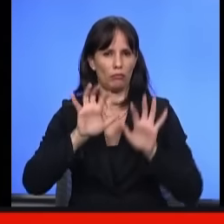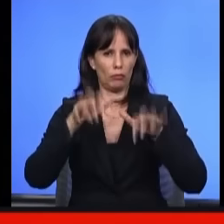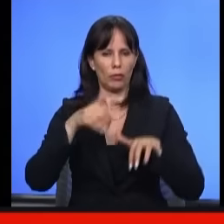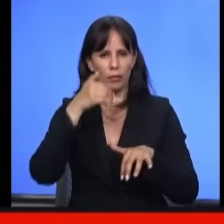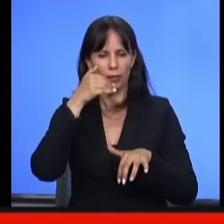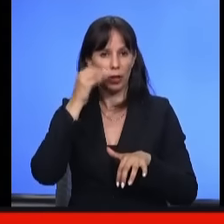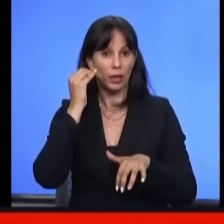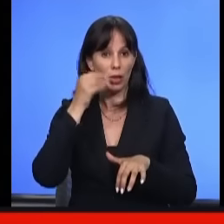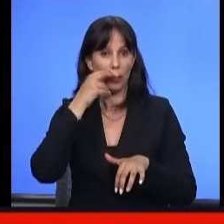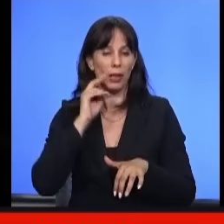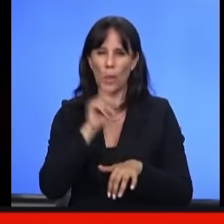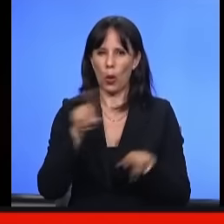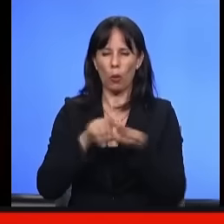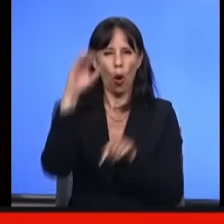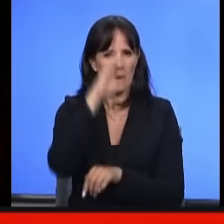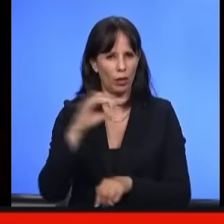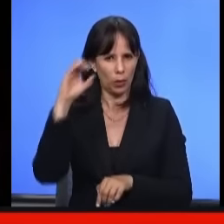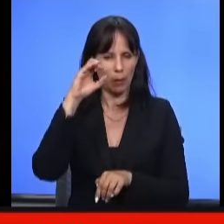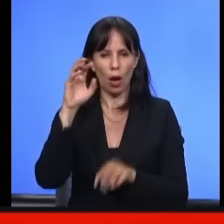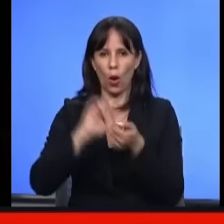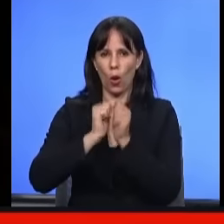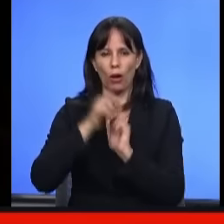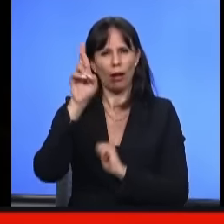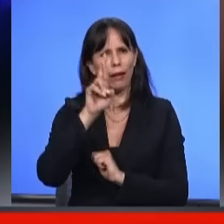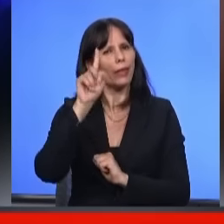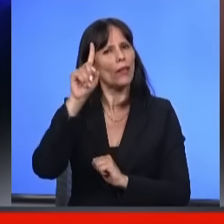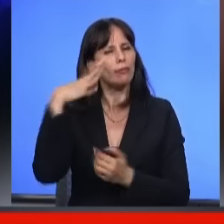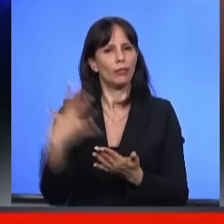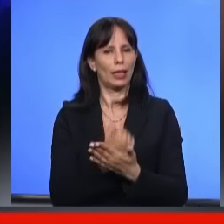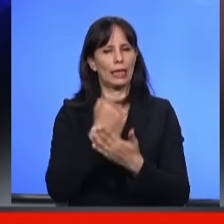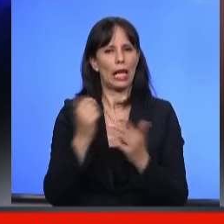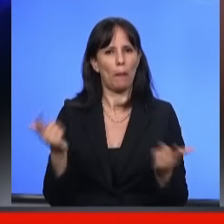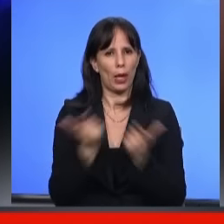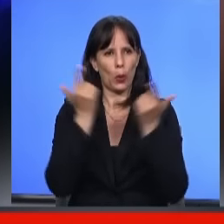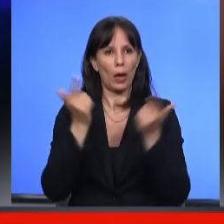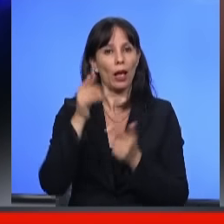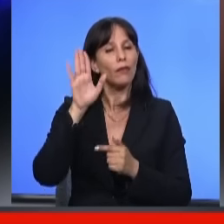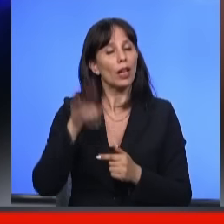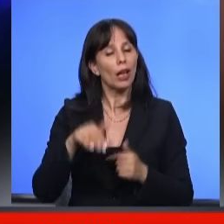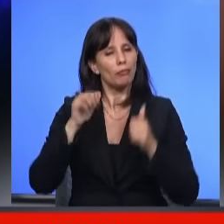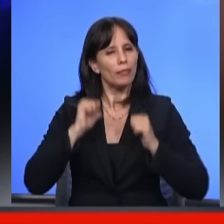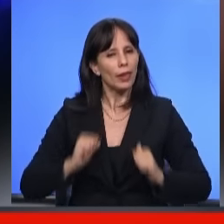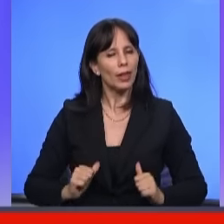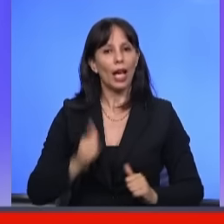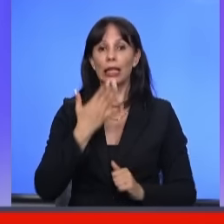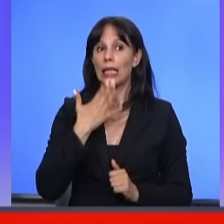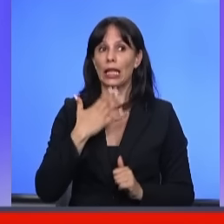קודמיו, ברק אובמה או רונלד רייגן, אבל הוא בהחלט צלח את האירוע. והיה גם רגע של נחת ישראלית באירוע.